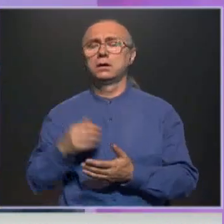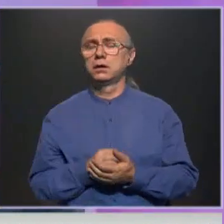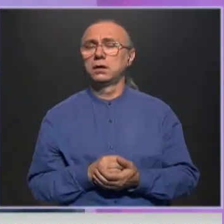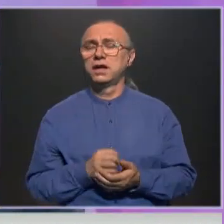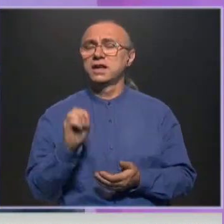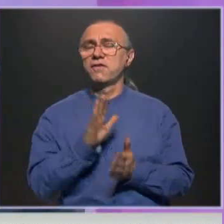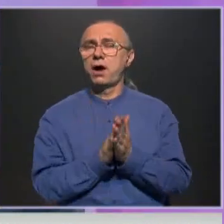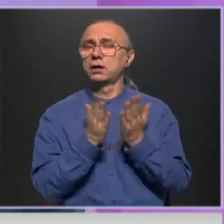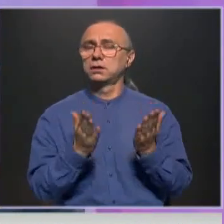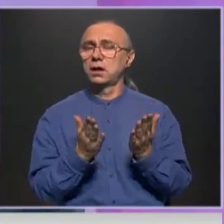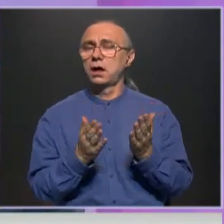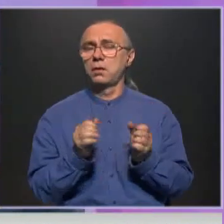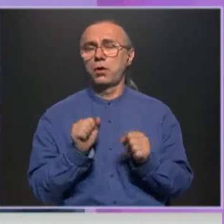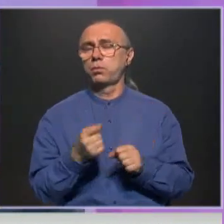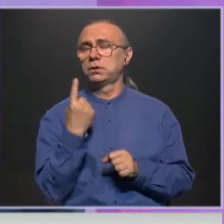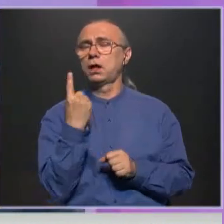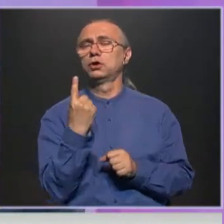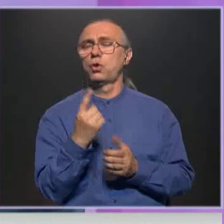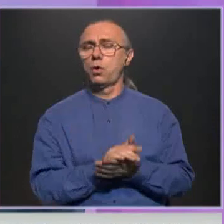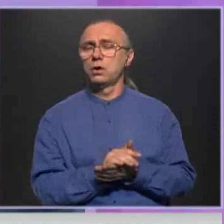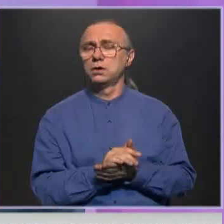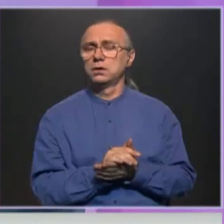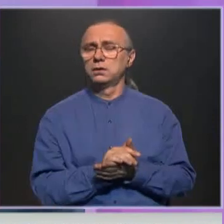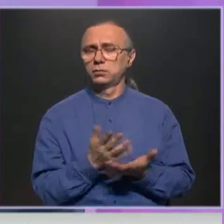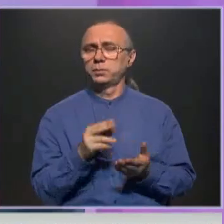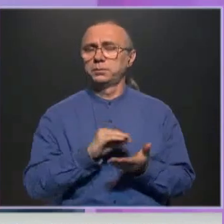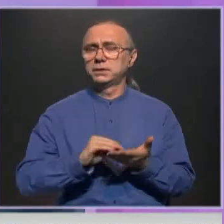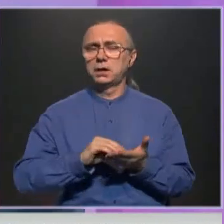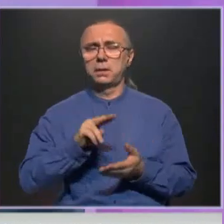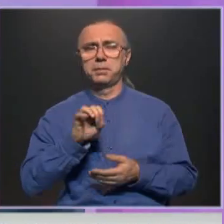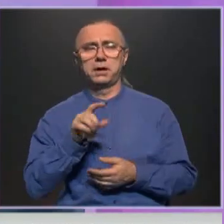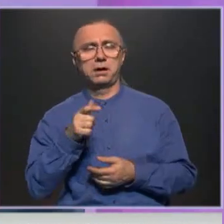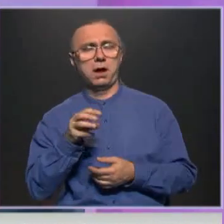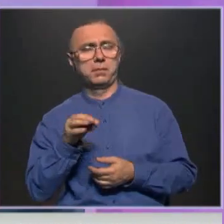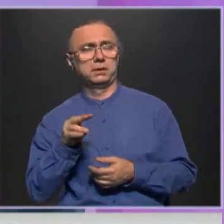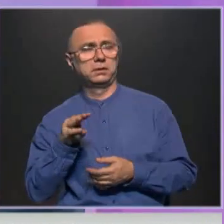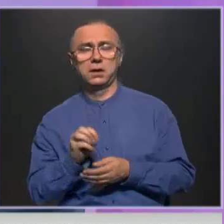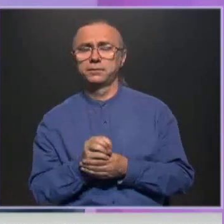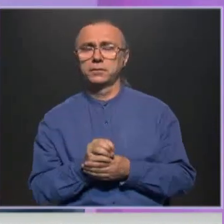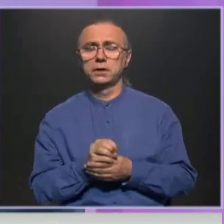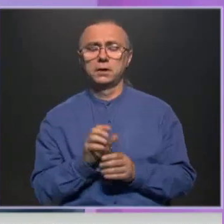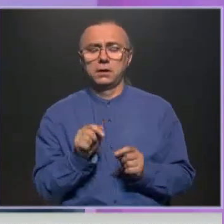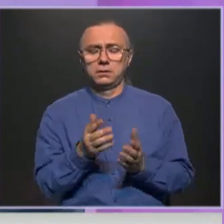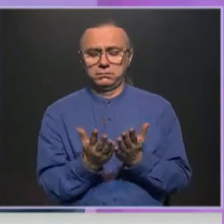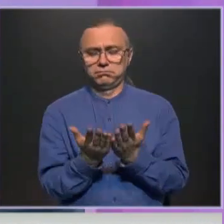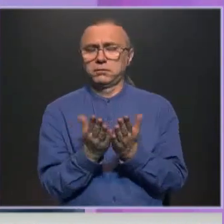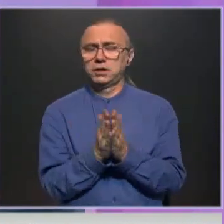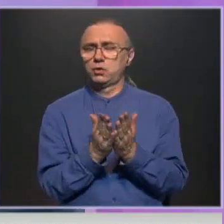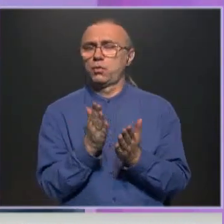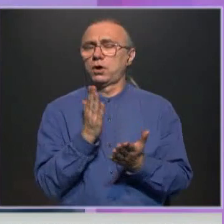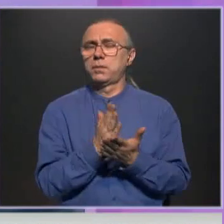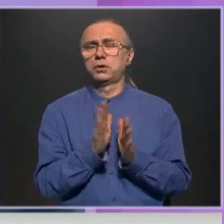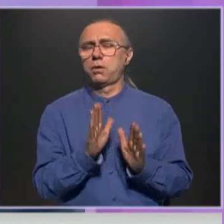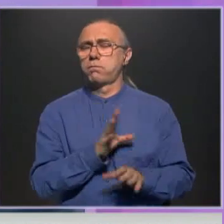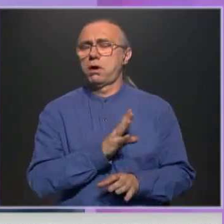на весь переход. Все остальные могли только послушать прийти, потому что либо очень богатый человек, либо только вся община приходская.